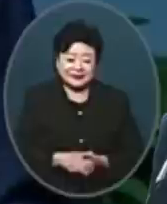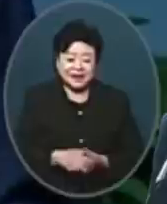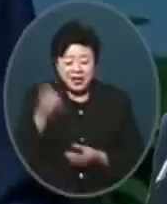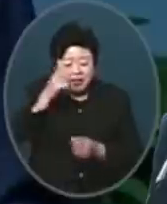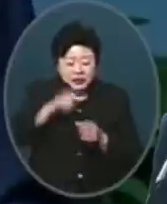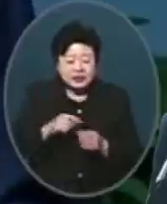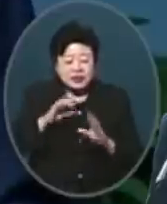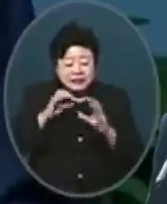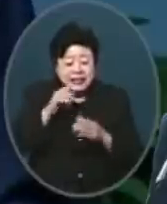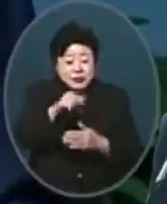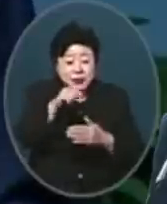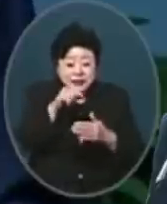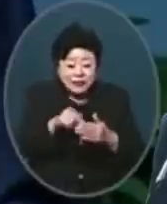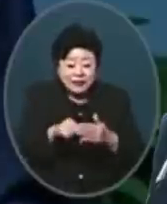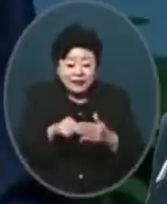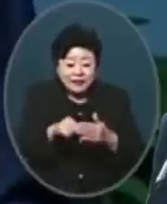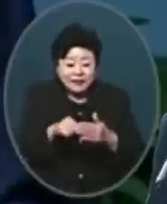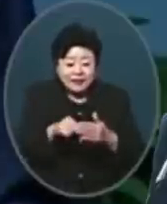영적인 세계 속에서